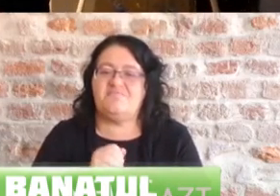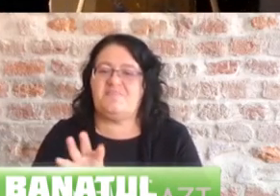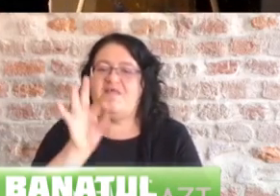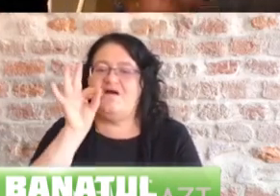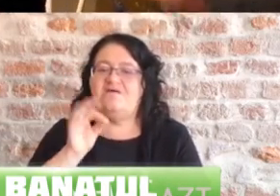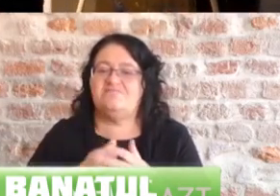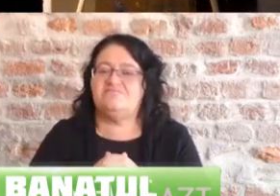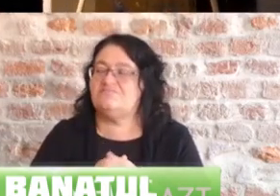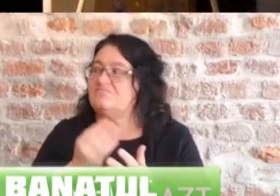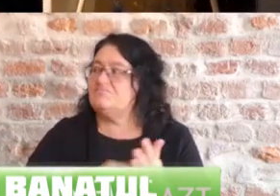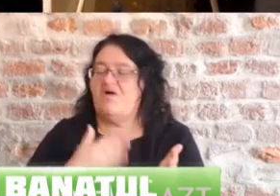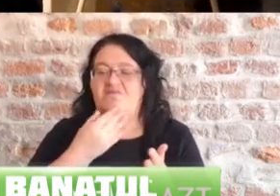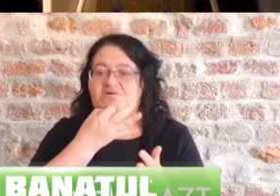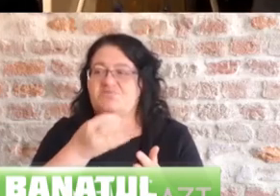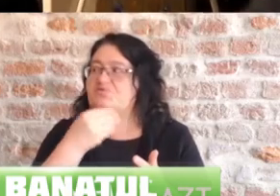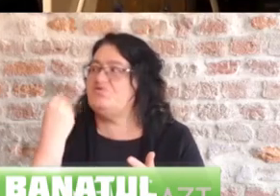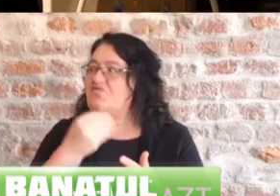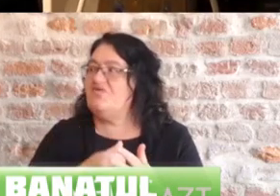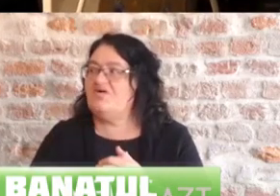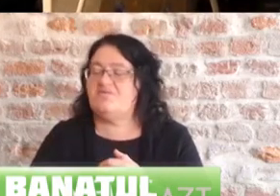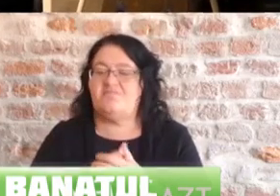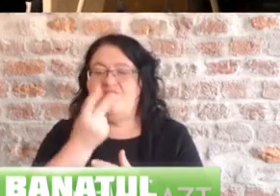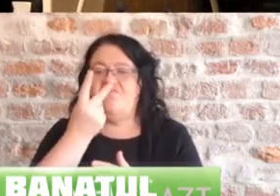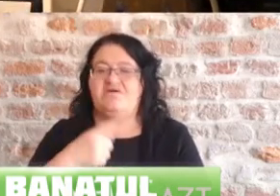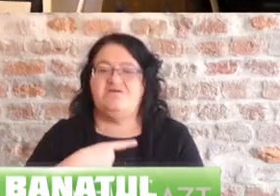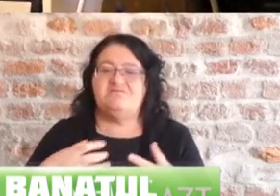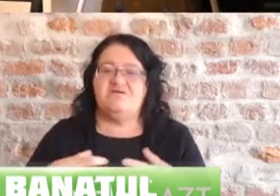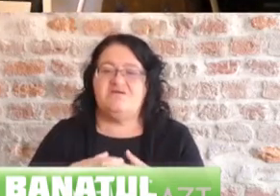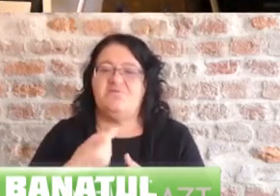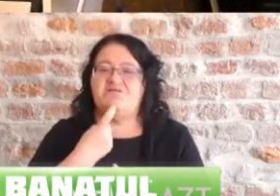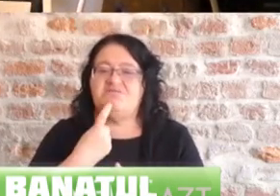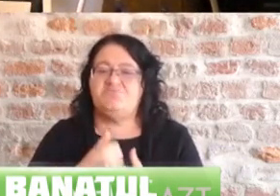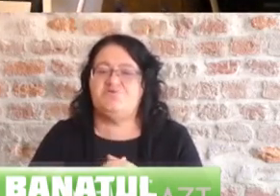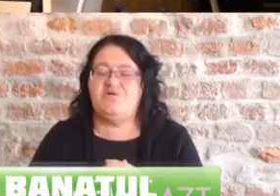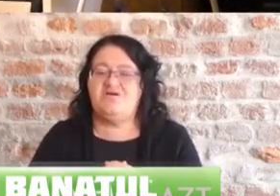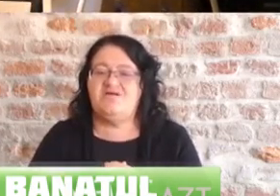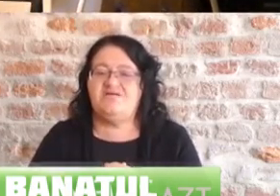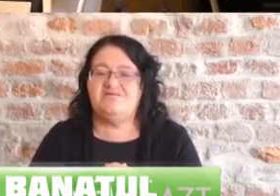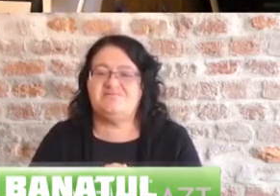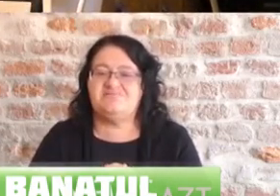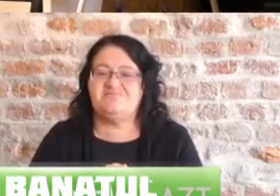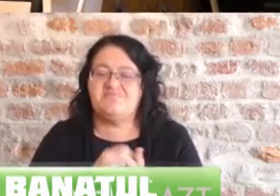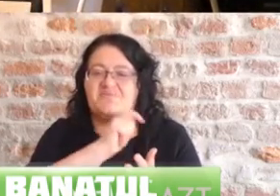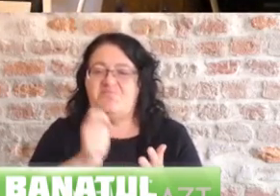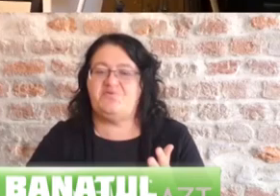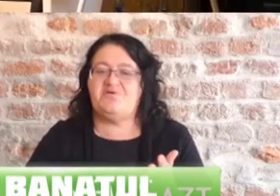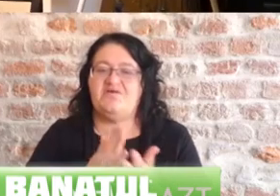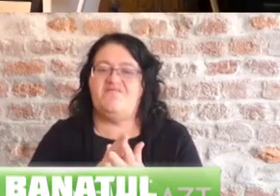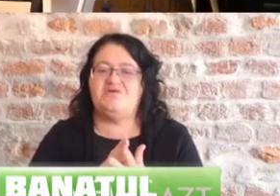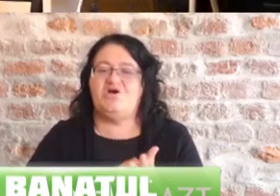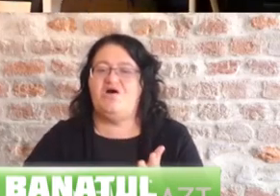public Mai vreau să spun ceva înainte, da, de sumarul lucrării, având în vedere că sunt doar echipa din Timișoara. Proiectul a avut